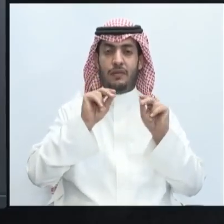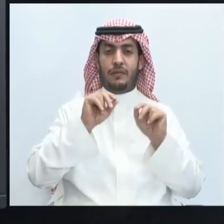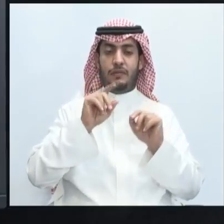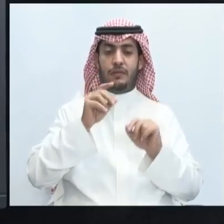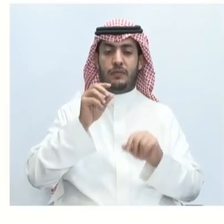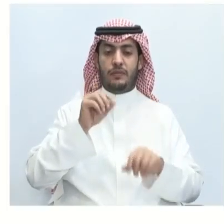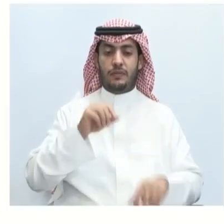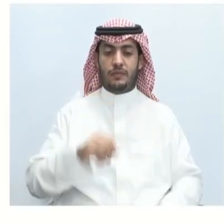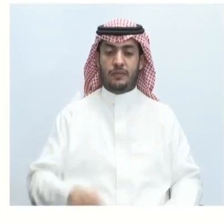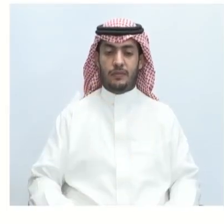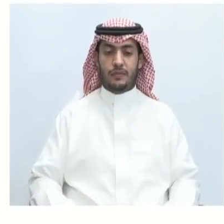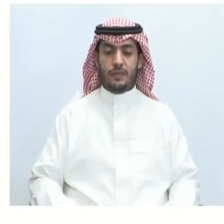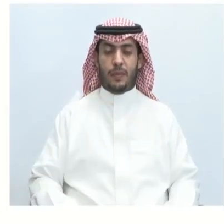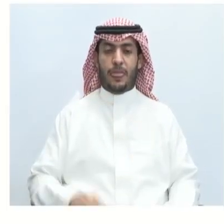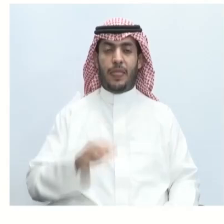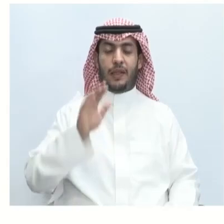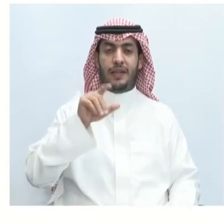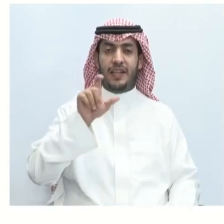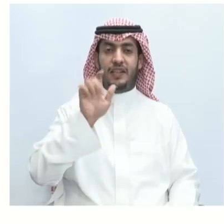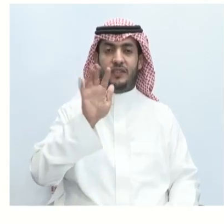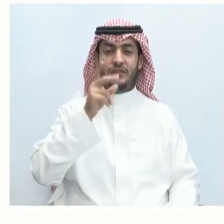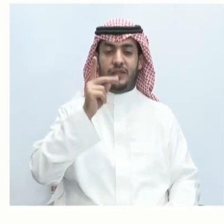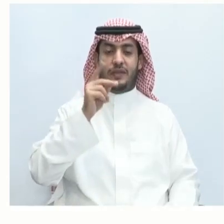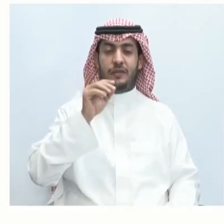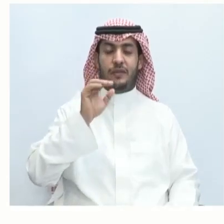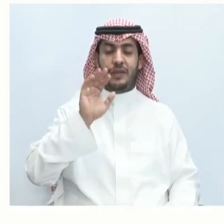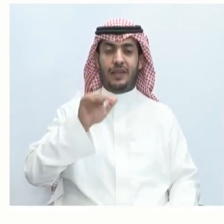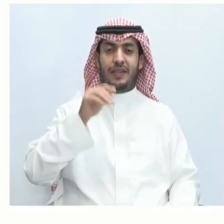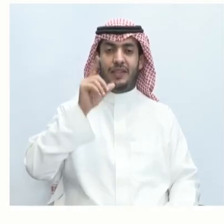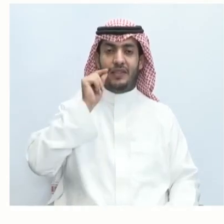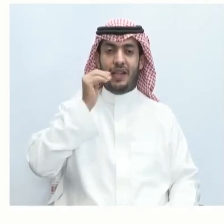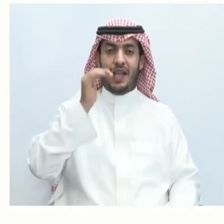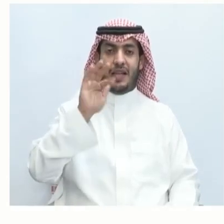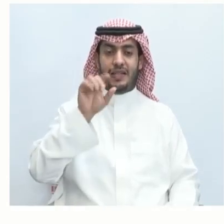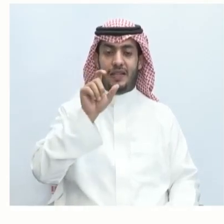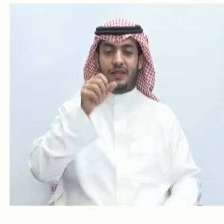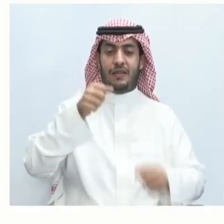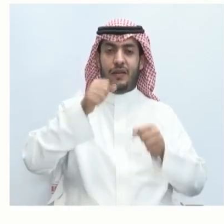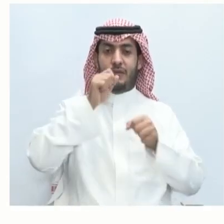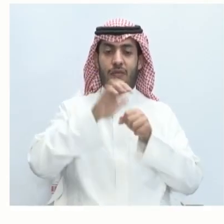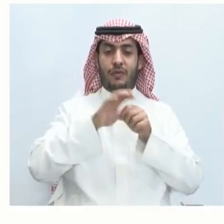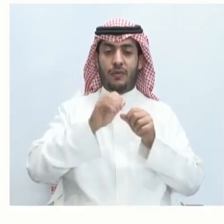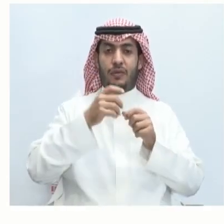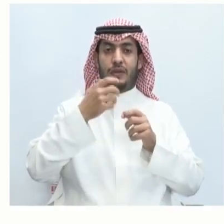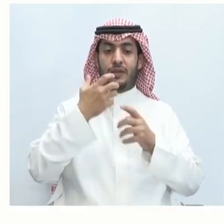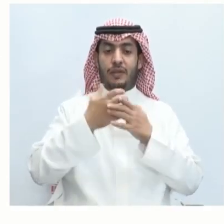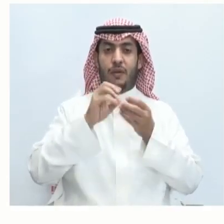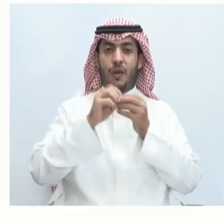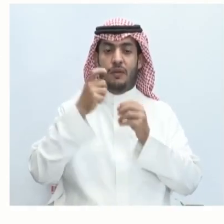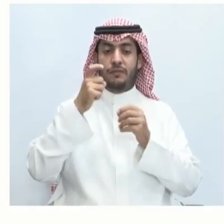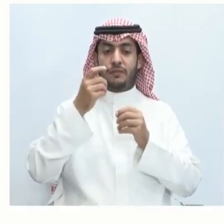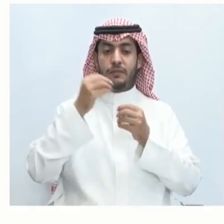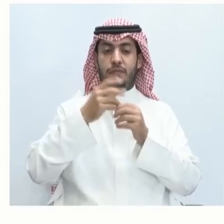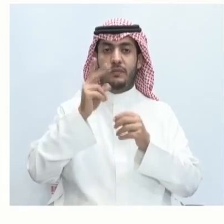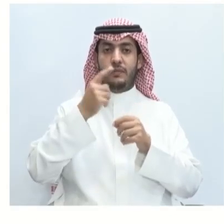مبدعين بارك الله فيكم لدينا هذا النشاط يقول عند حسن كيس في كرات زجاجيه زرقاء